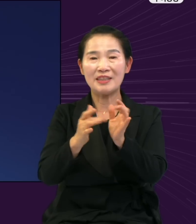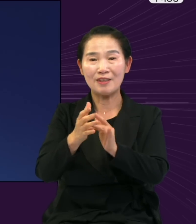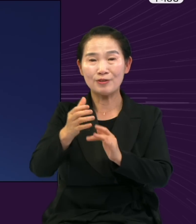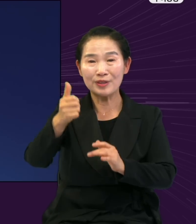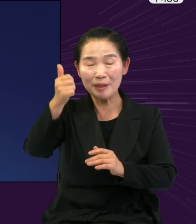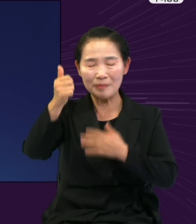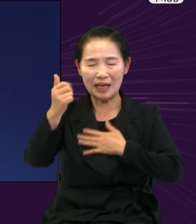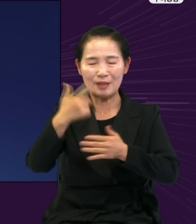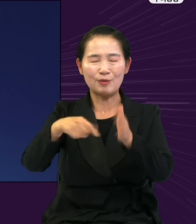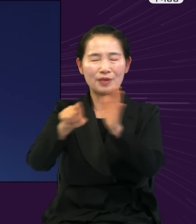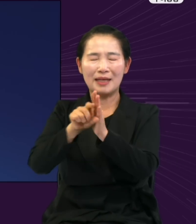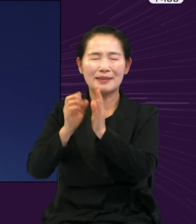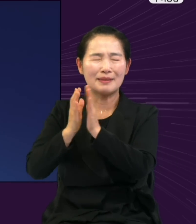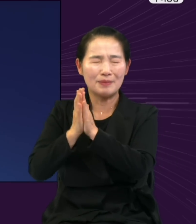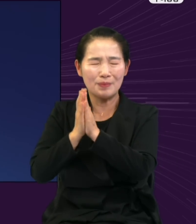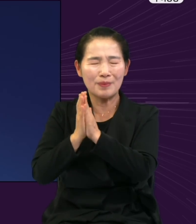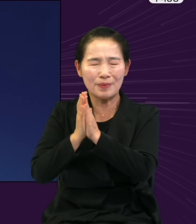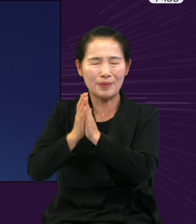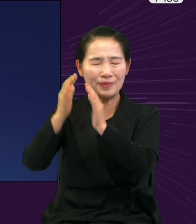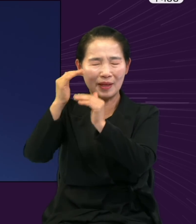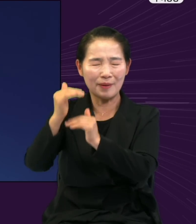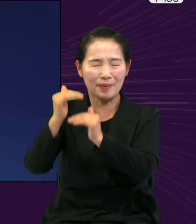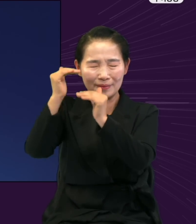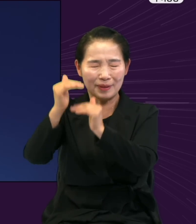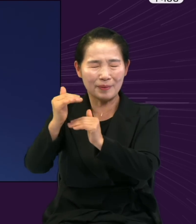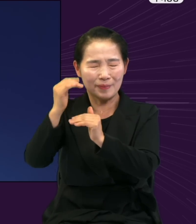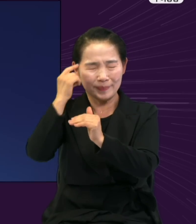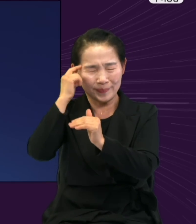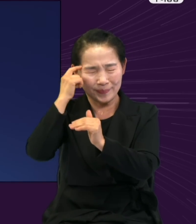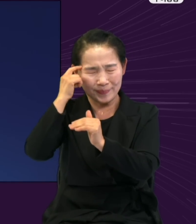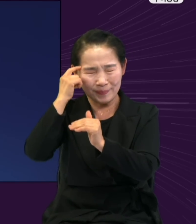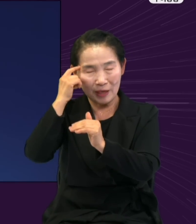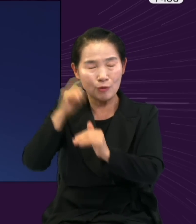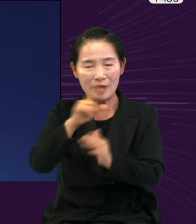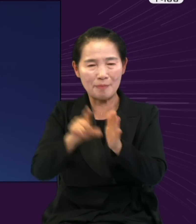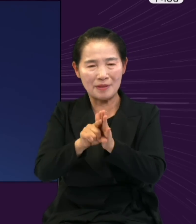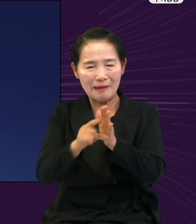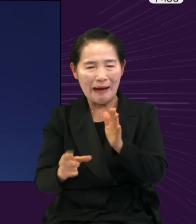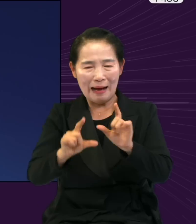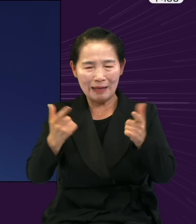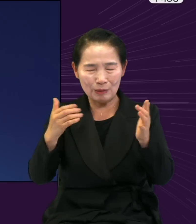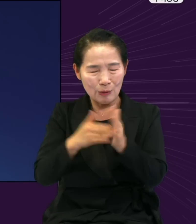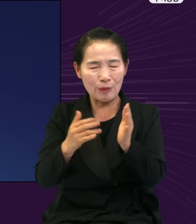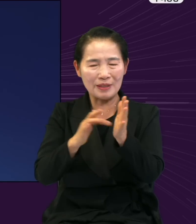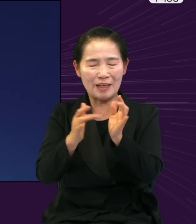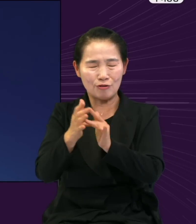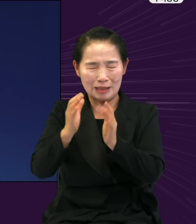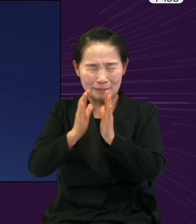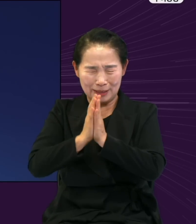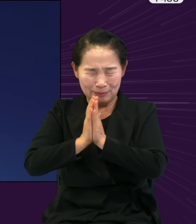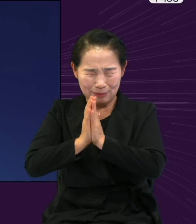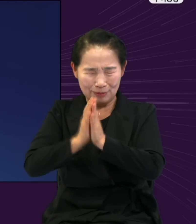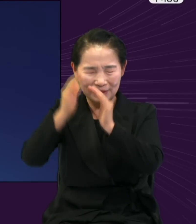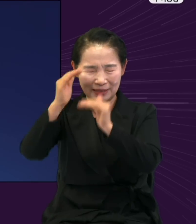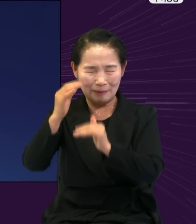믿음이 떨어지지 않기를 얼마나 기도하고 계시겠습니까? 그러니 그것이 여러분과 저의 위로가 되기를 진심으로 원합니다.